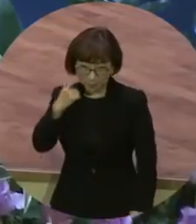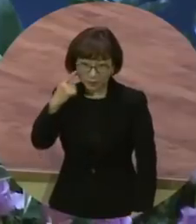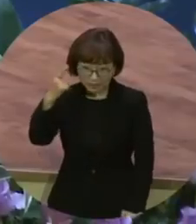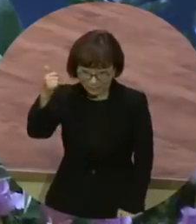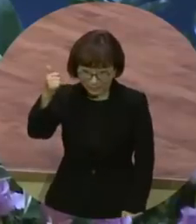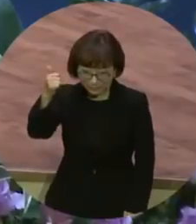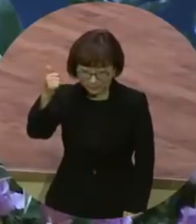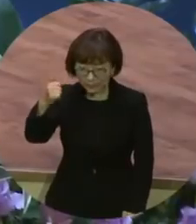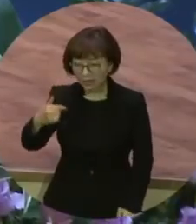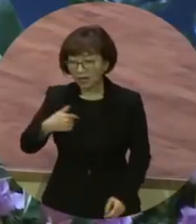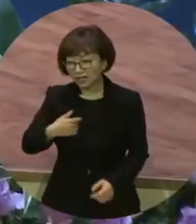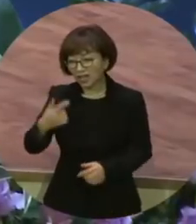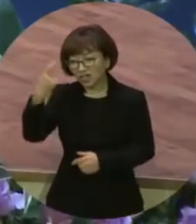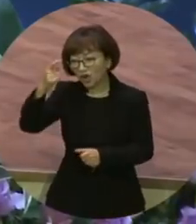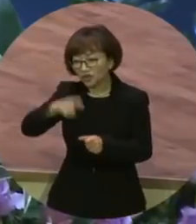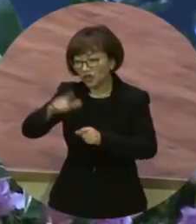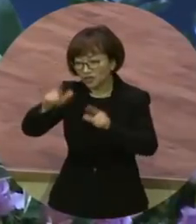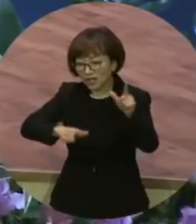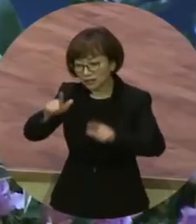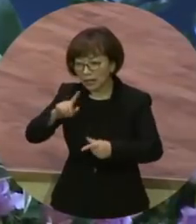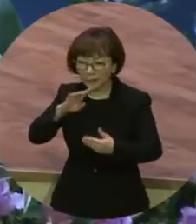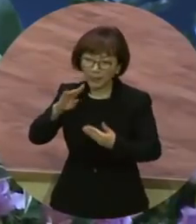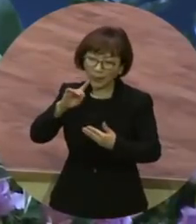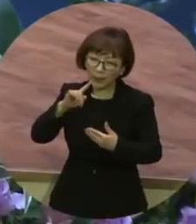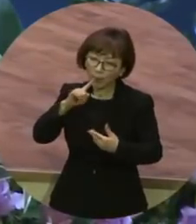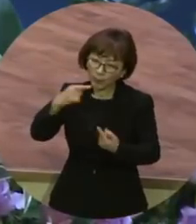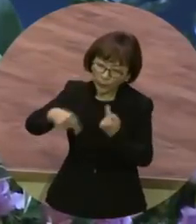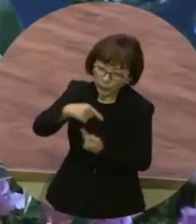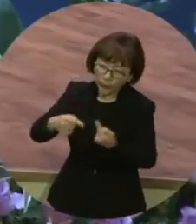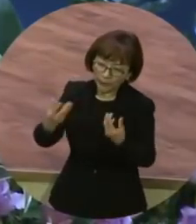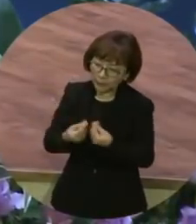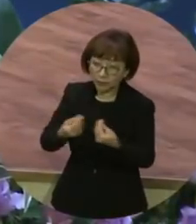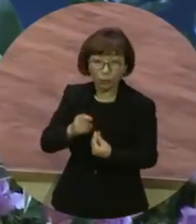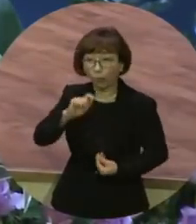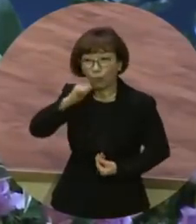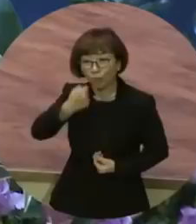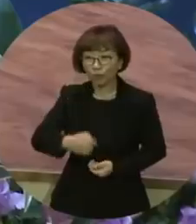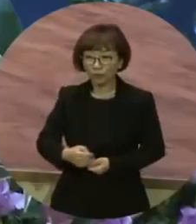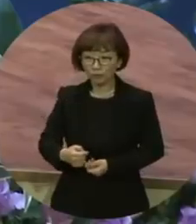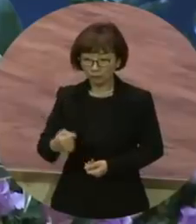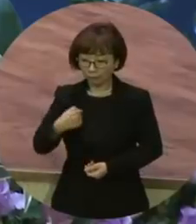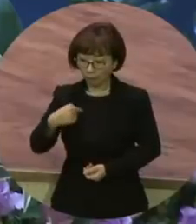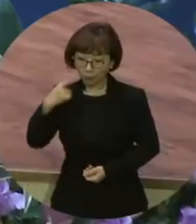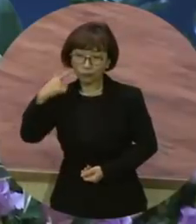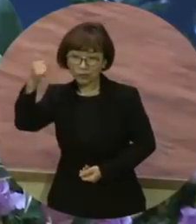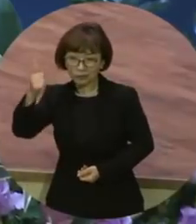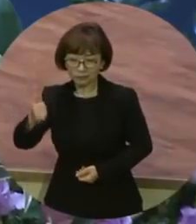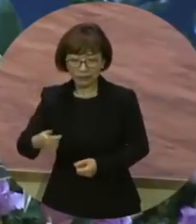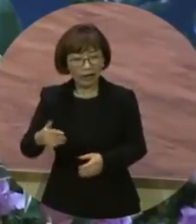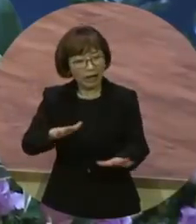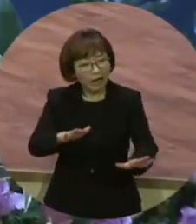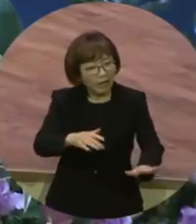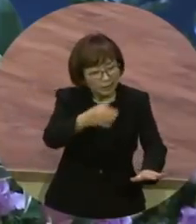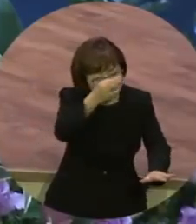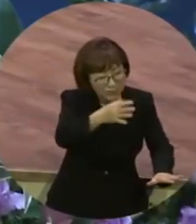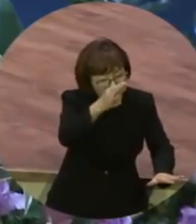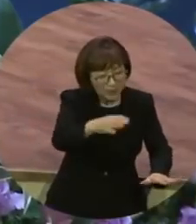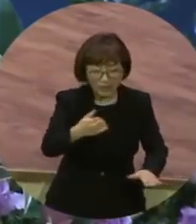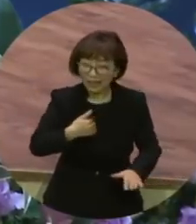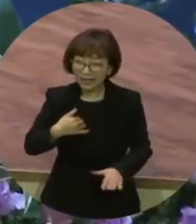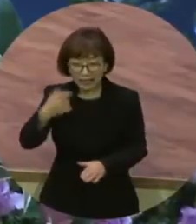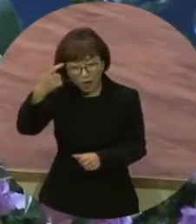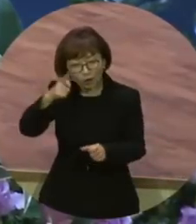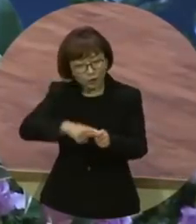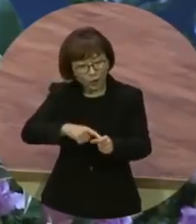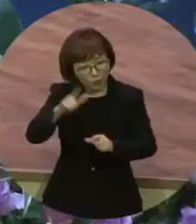너무 감사해요 정말. 교역자가 상태 안 좋다고 아 오늘 뭐 내가 설교 못 하겠습니다